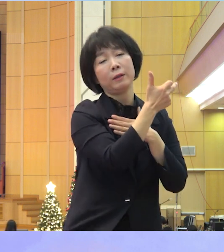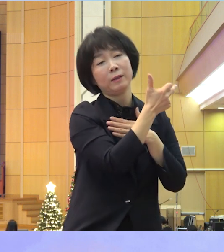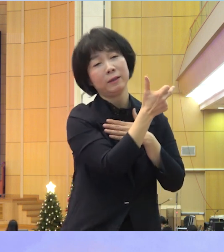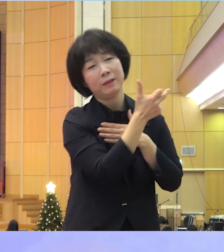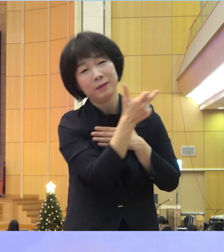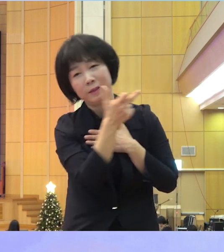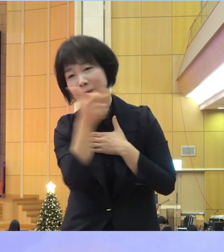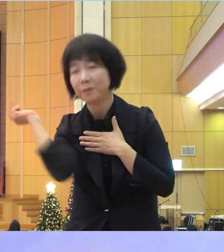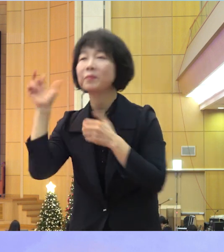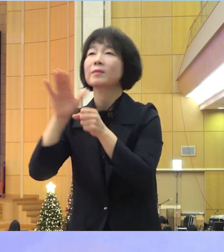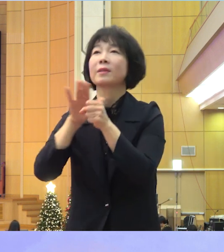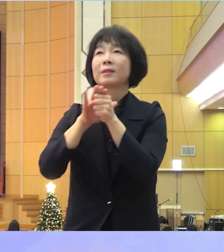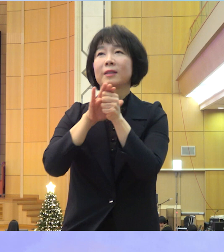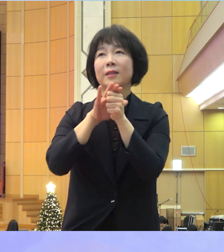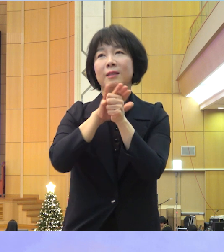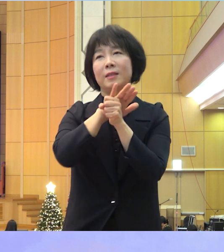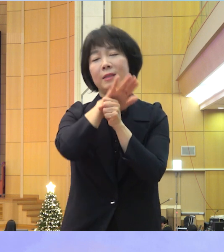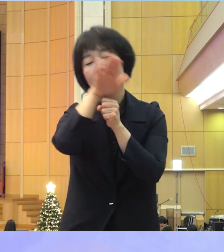예수의